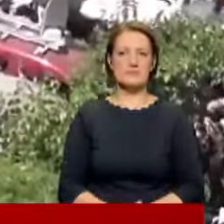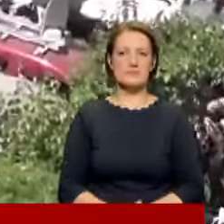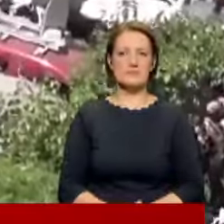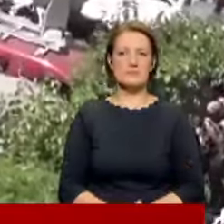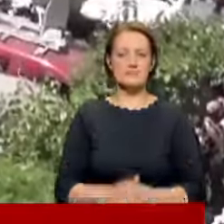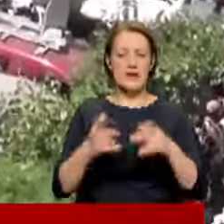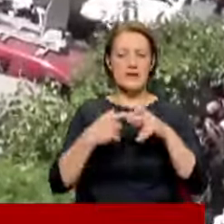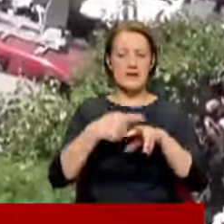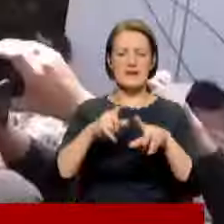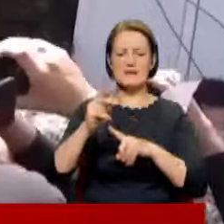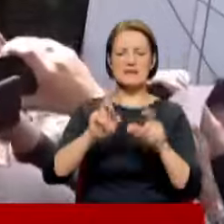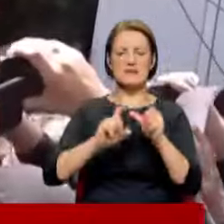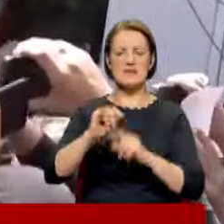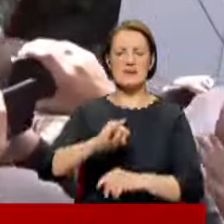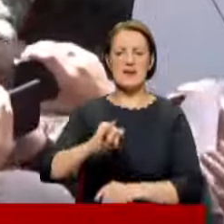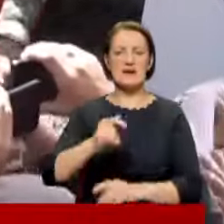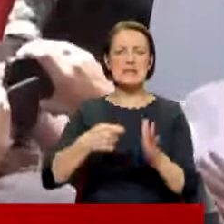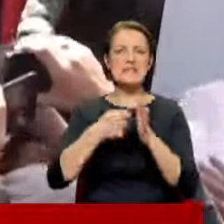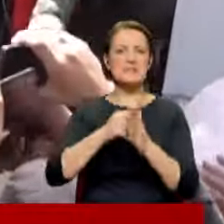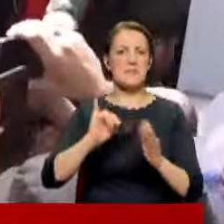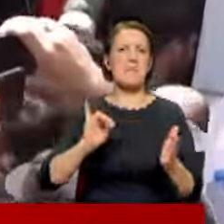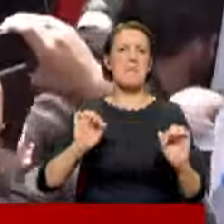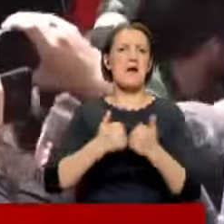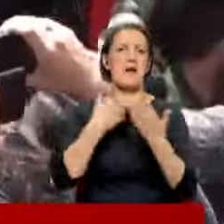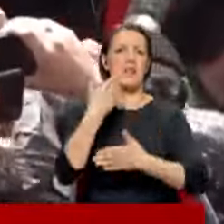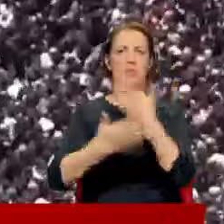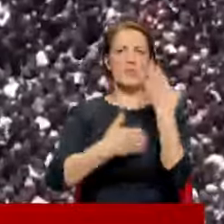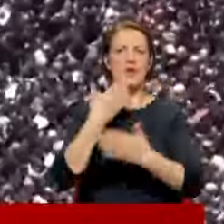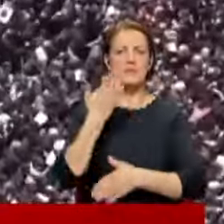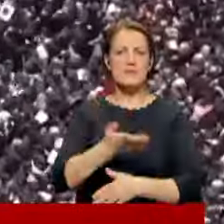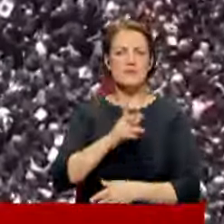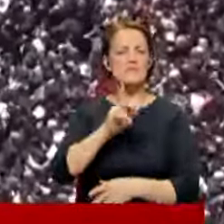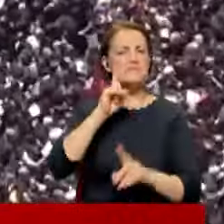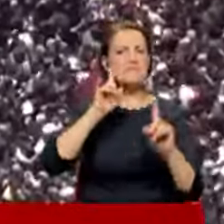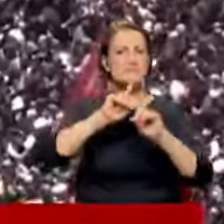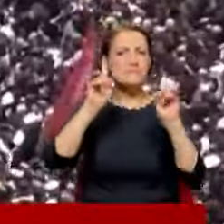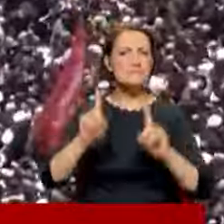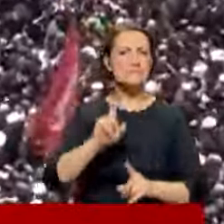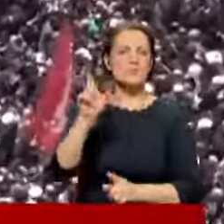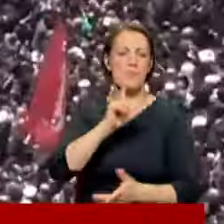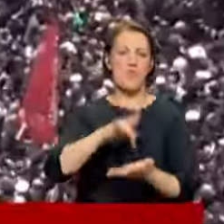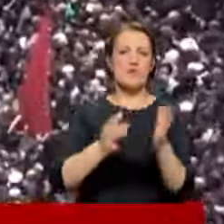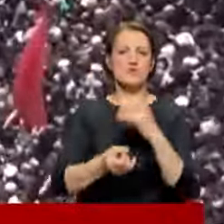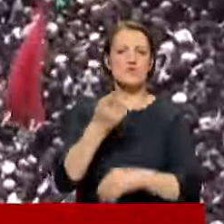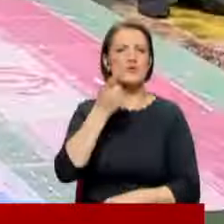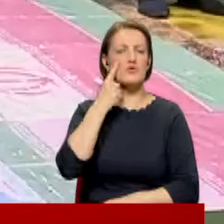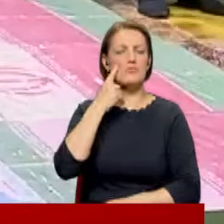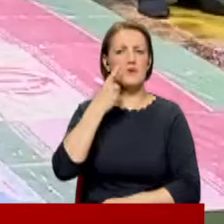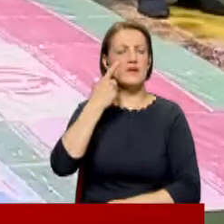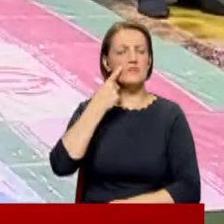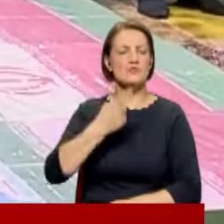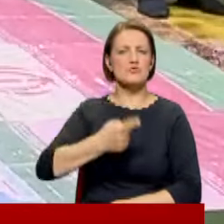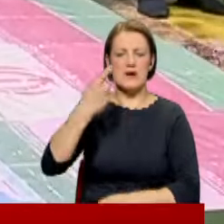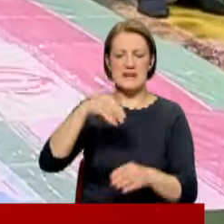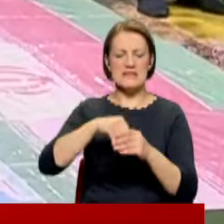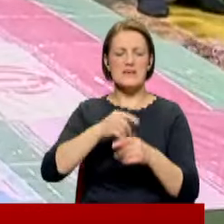Reisi en yakın isim İran'ı sarsan kazayı anlattı. Herkesin yanıt aradığı soruların yanıtları ortaya çıktı. Hükümetin İran lideri için ilan